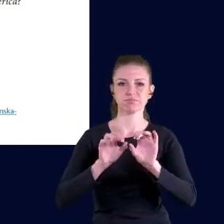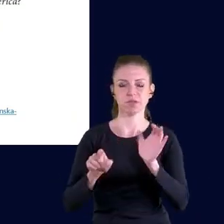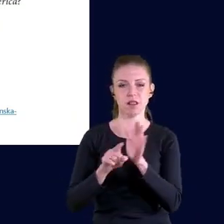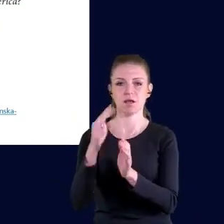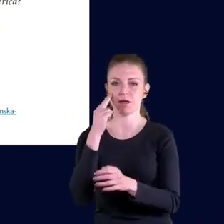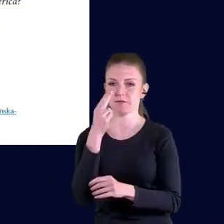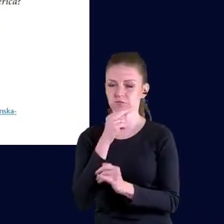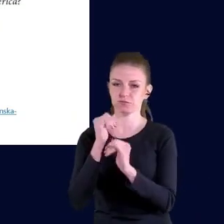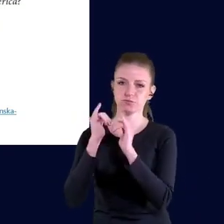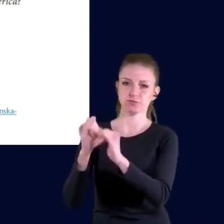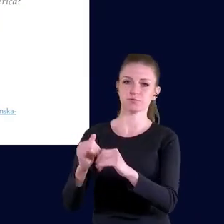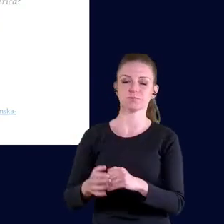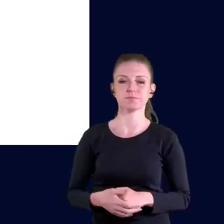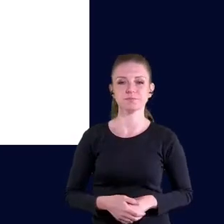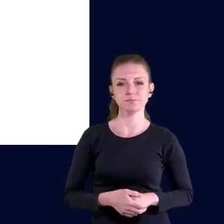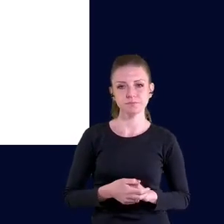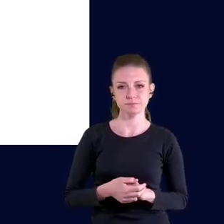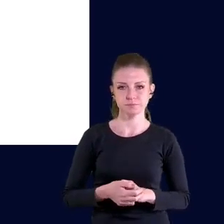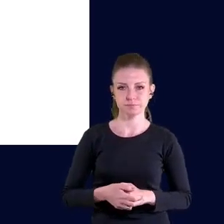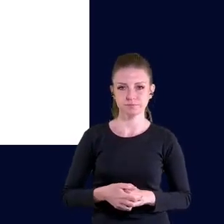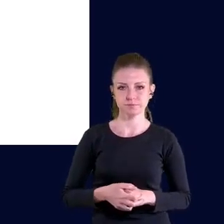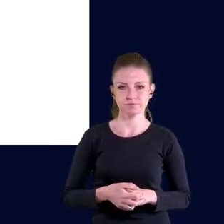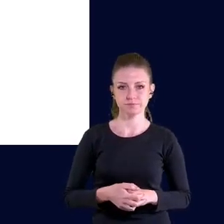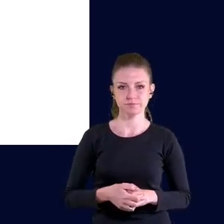Witam proszę kolejny slajd